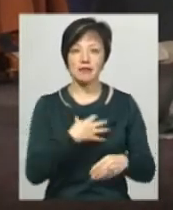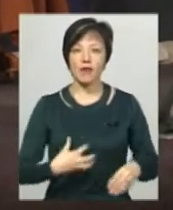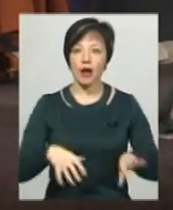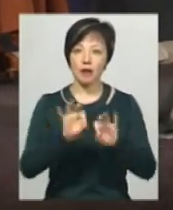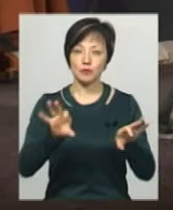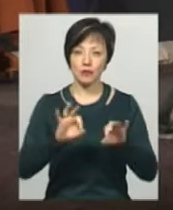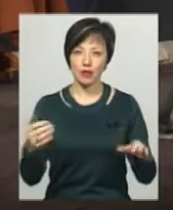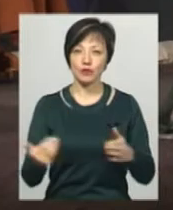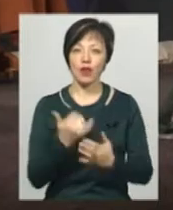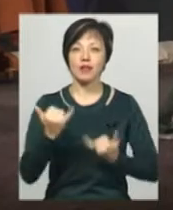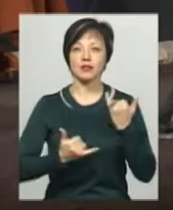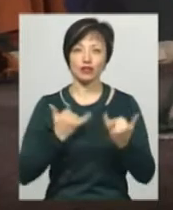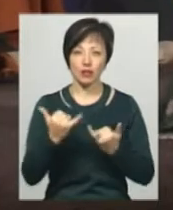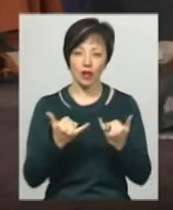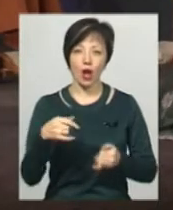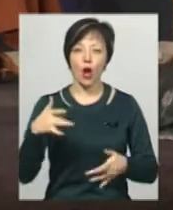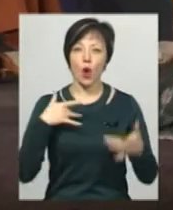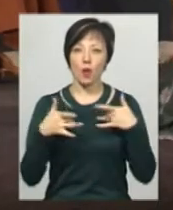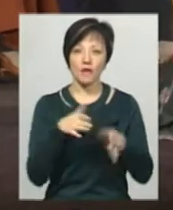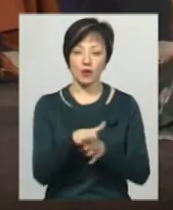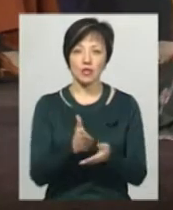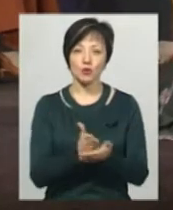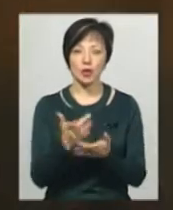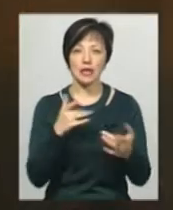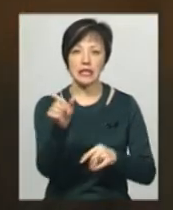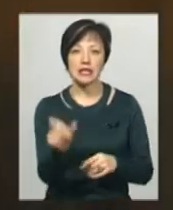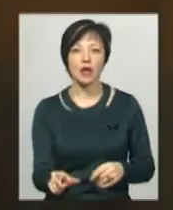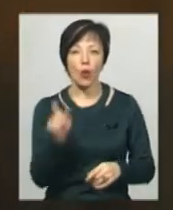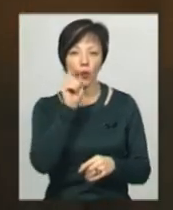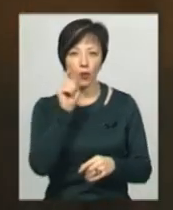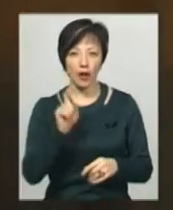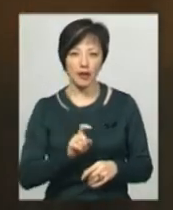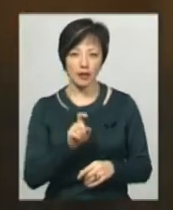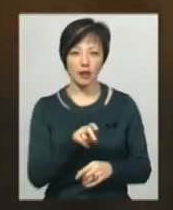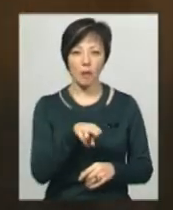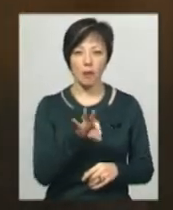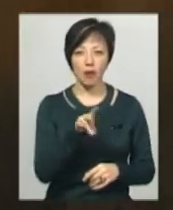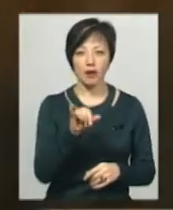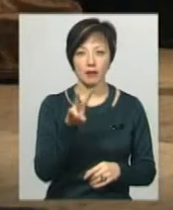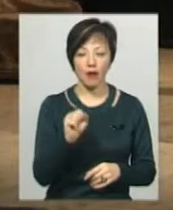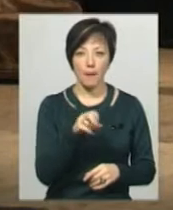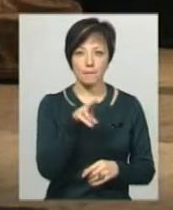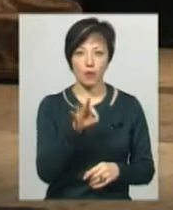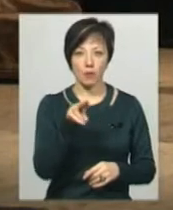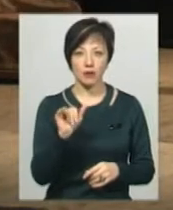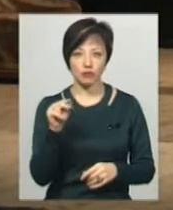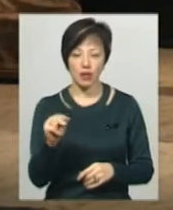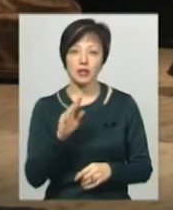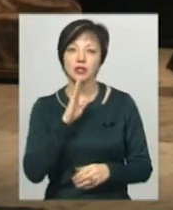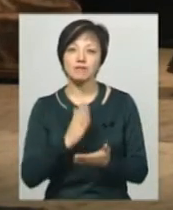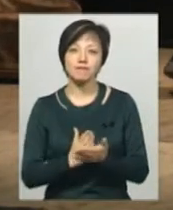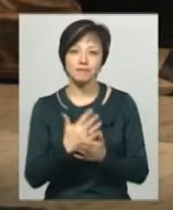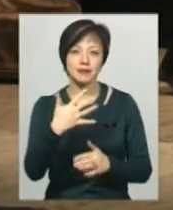про чергову наречену жениху. Роль свахи виконує заслужена артистка України Поліна Попач. На сцені театру Старицького актриса